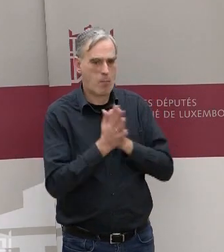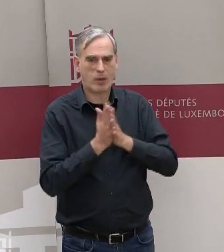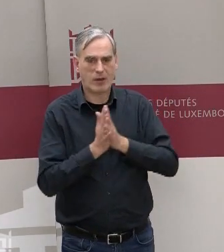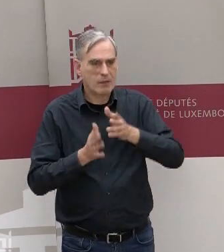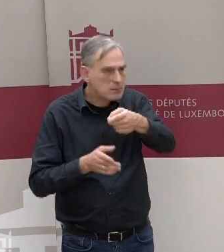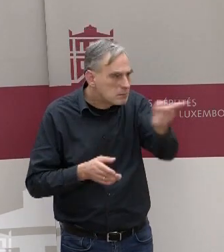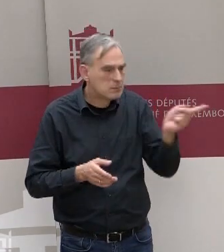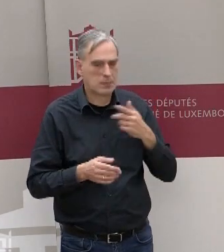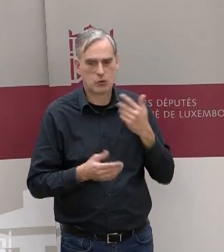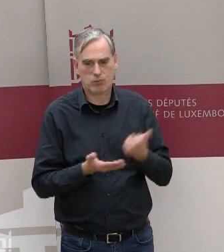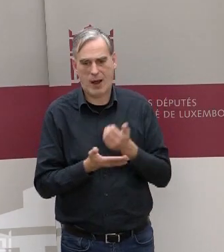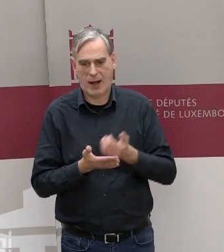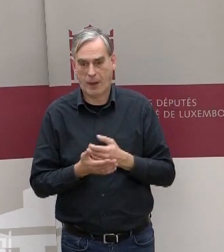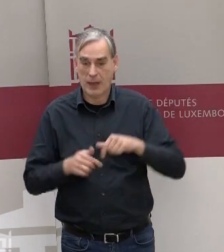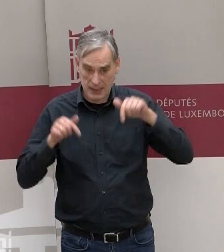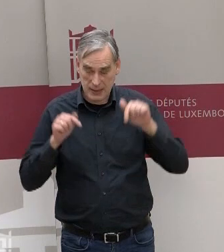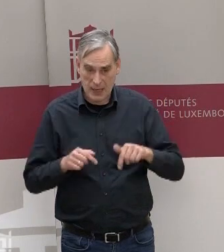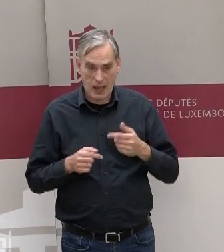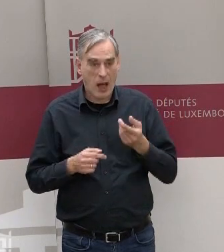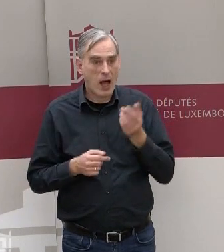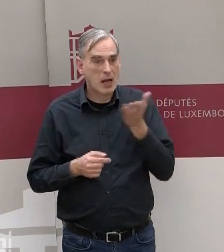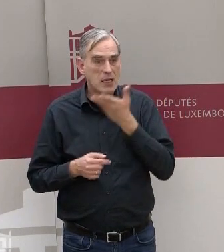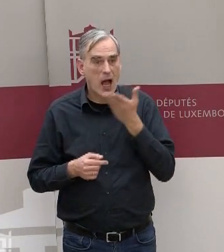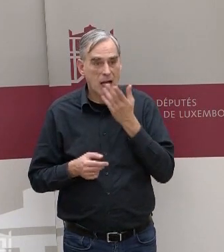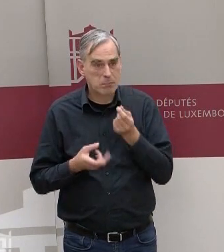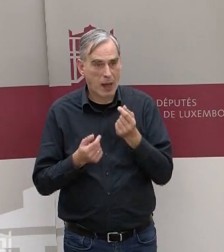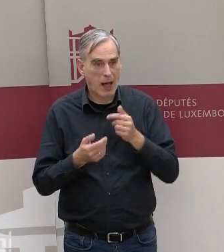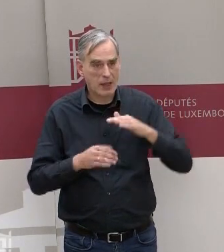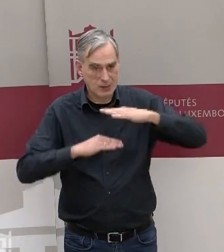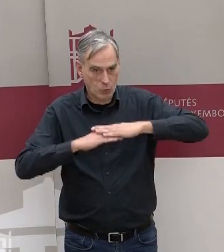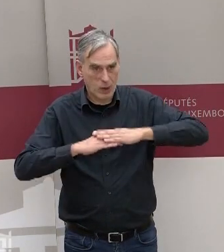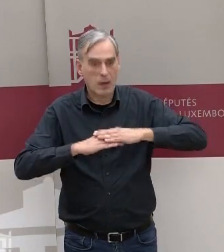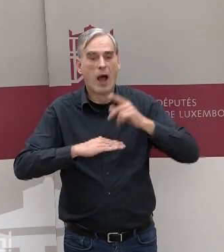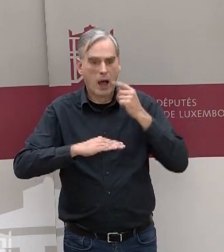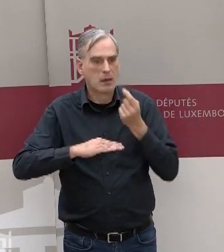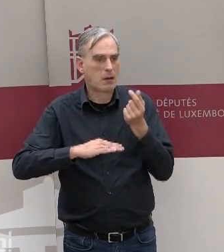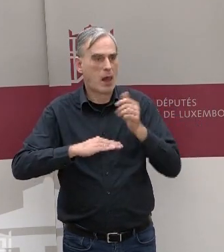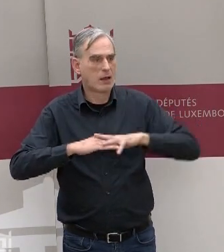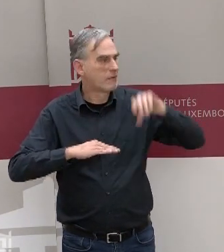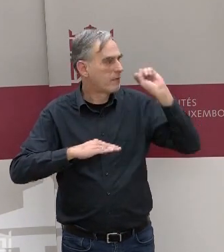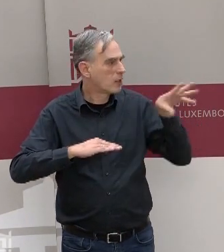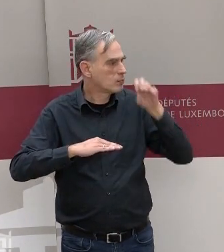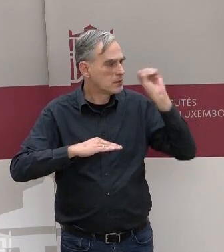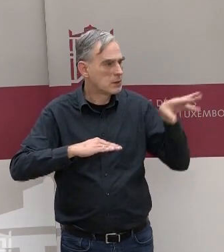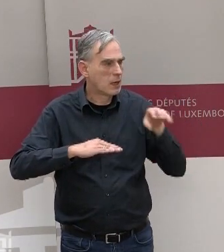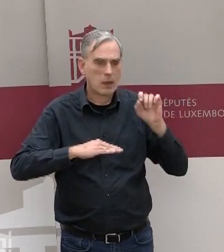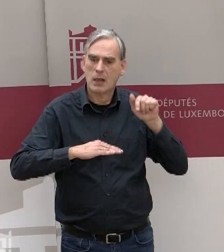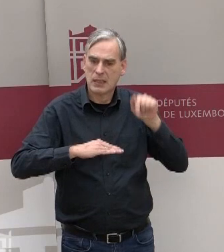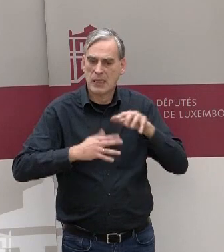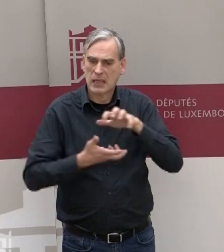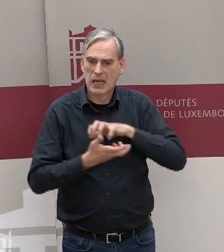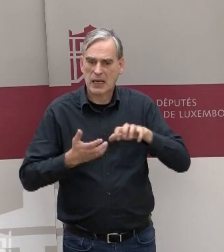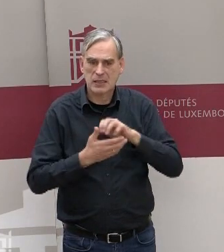aktuell steht, Gelder verbrannt, die ihn hätte können nutzen, für an diesen Krisenzeiten die Schwächsten